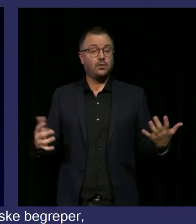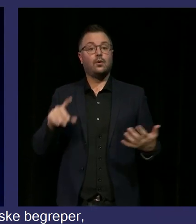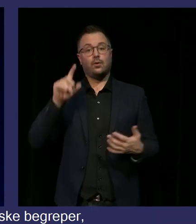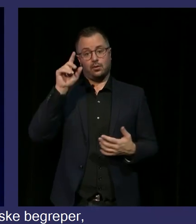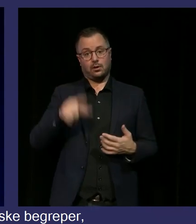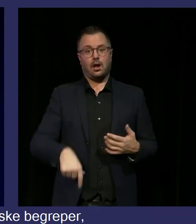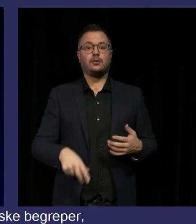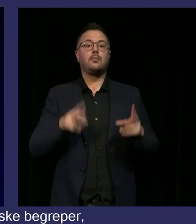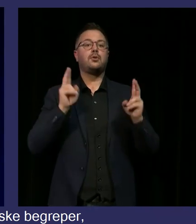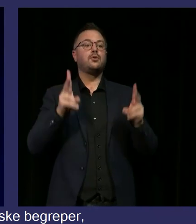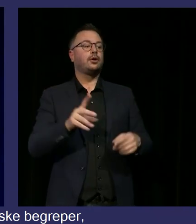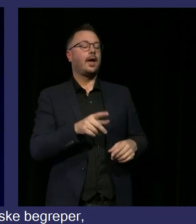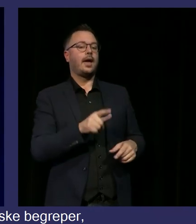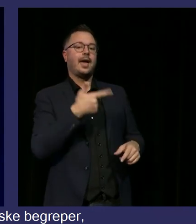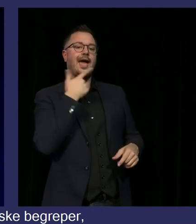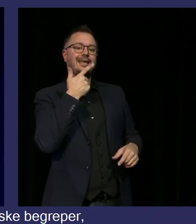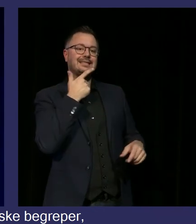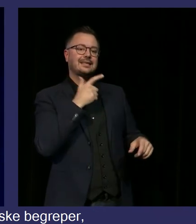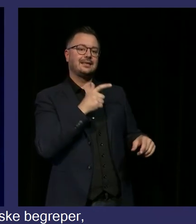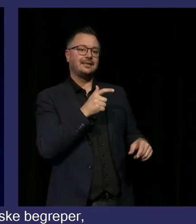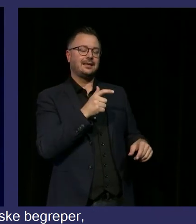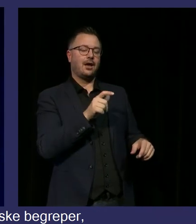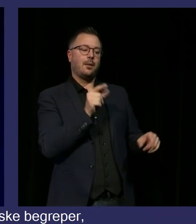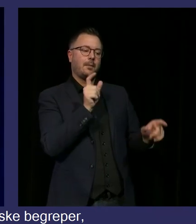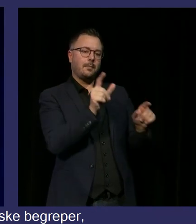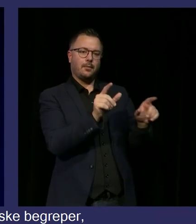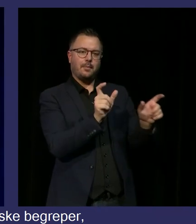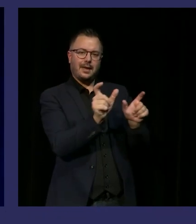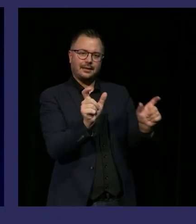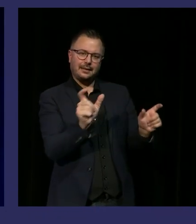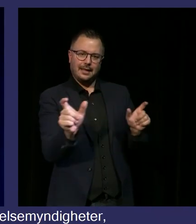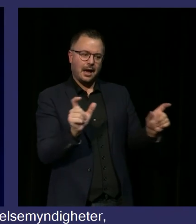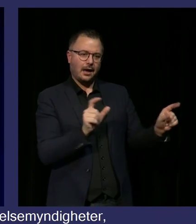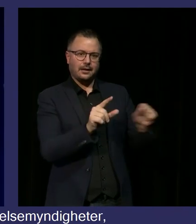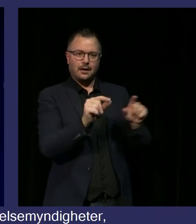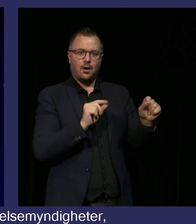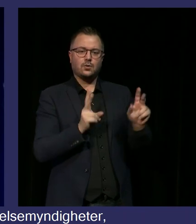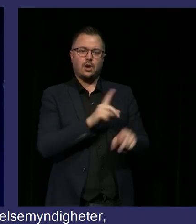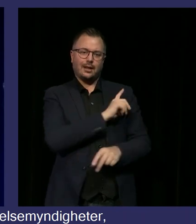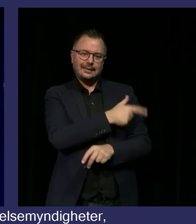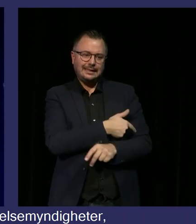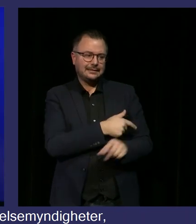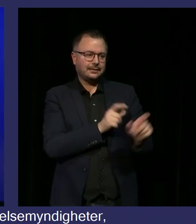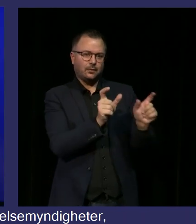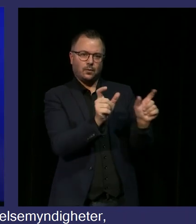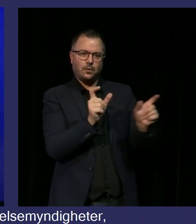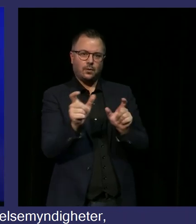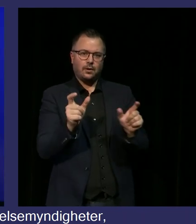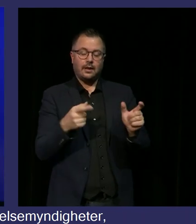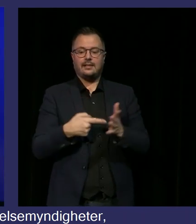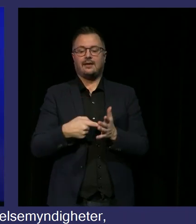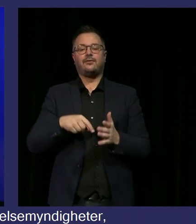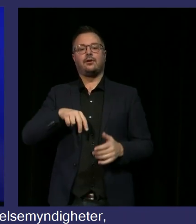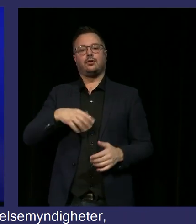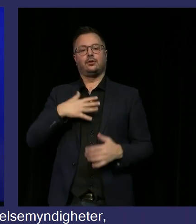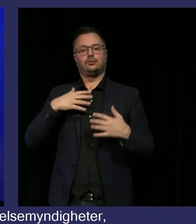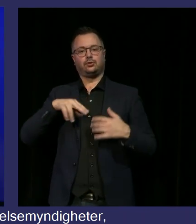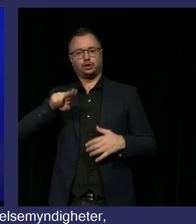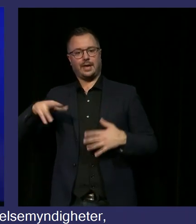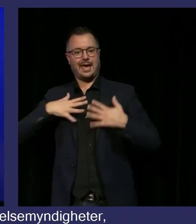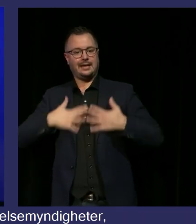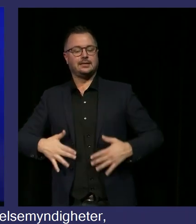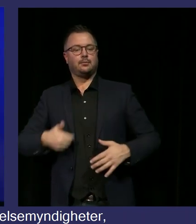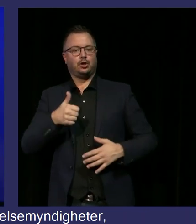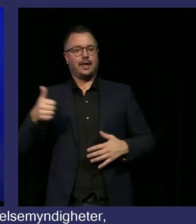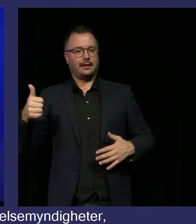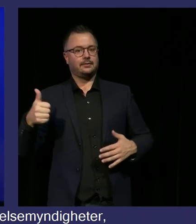bruk veldig mye engelske begreper, at man tok til bruk en del latinske begreper, og derfor det jo veldig bra at norske helsemyndigheter,